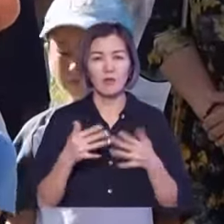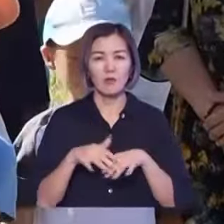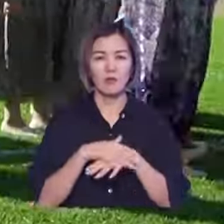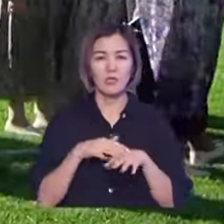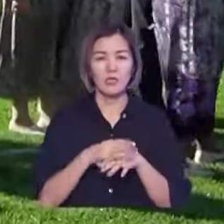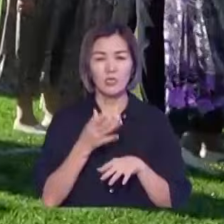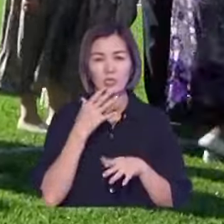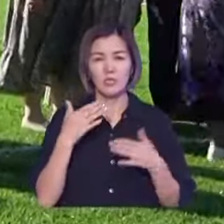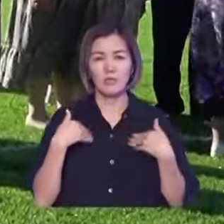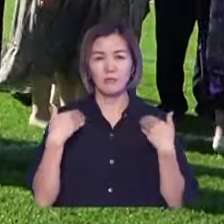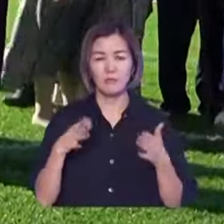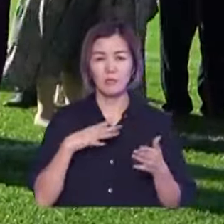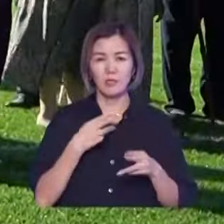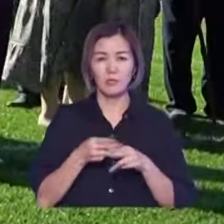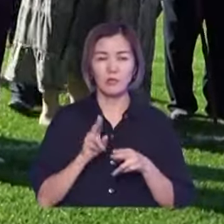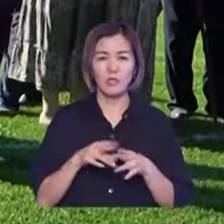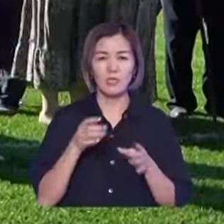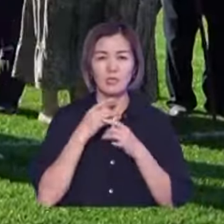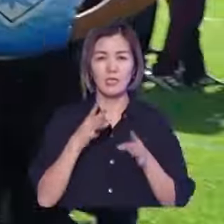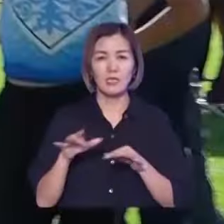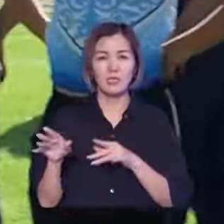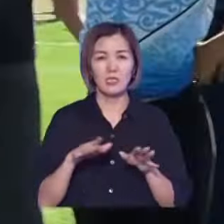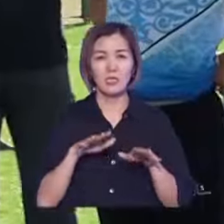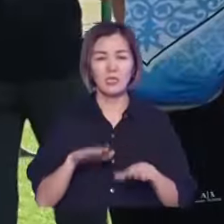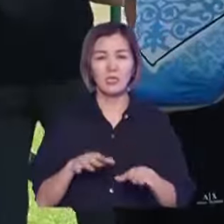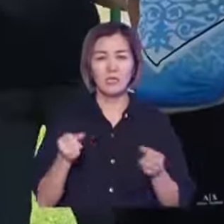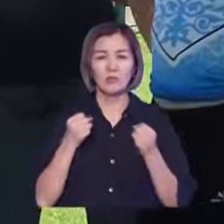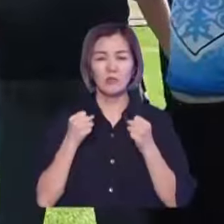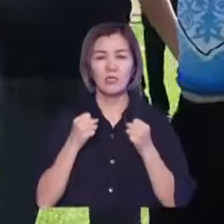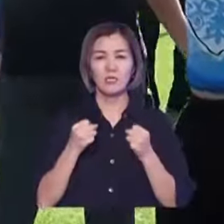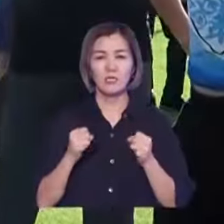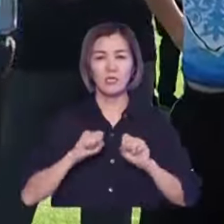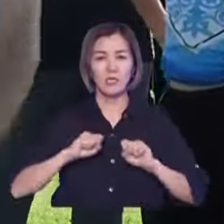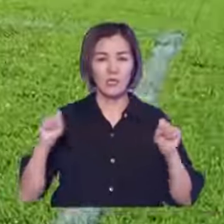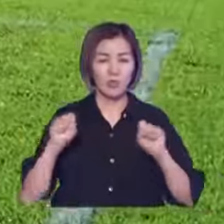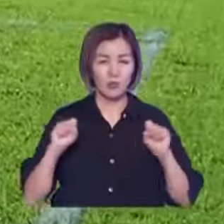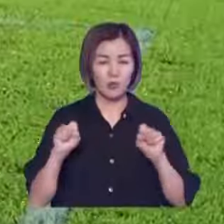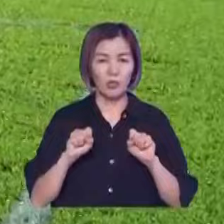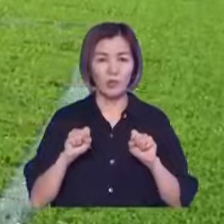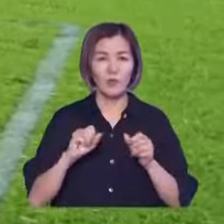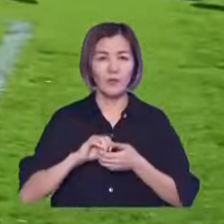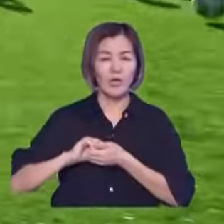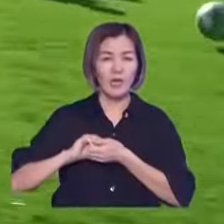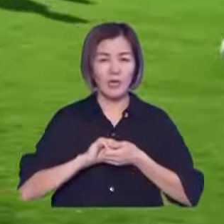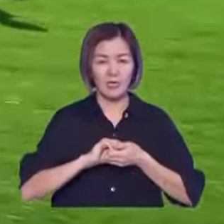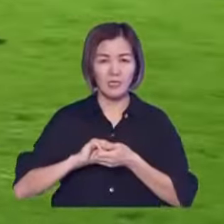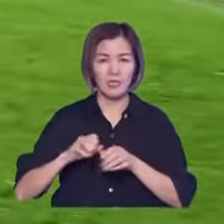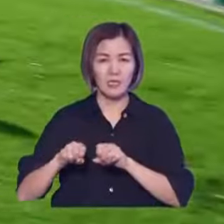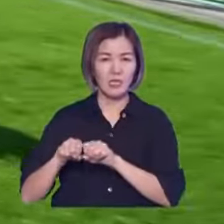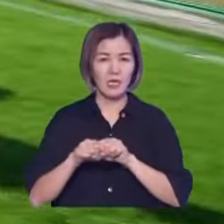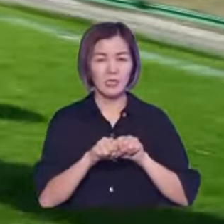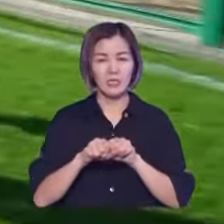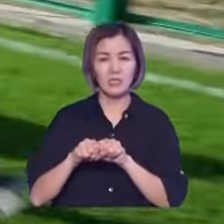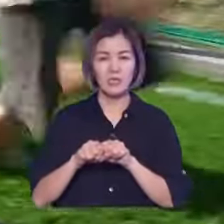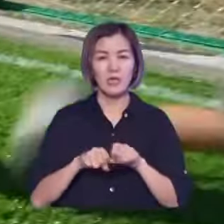ауыл тұрғындарына жылы лебізін білдірді. Сондай-ақ салтанатты шарада жергілікті спортшылар арасында гір көтеру, арқан тартыс, шағын